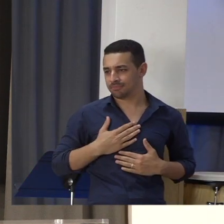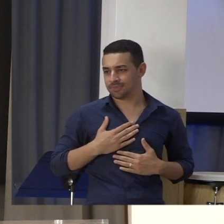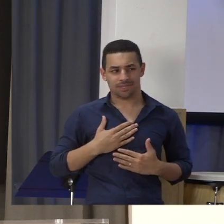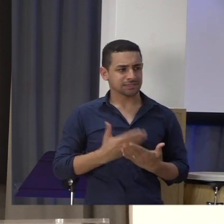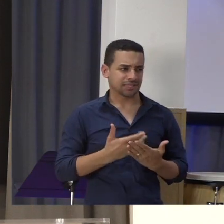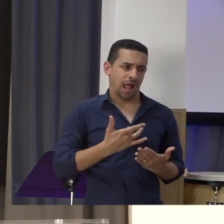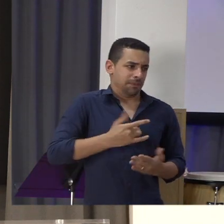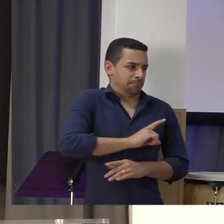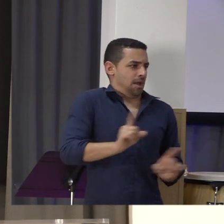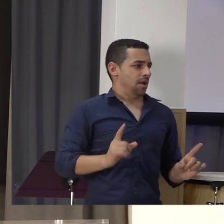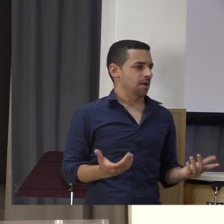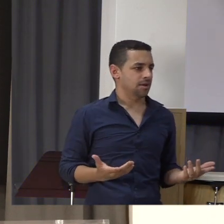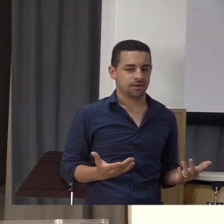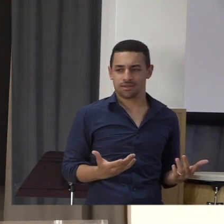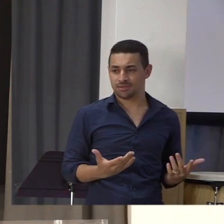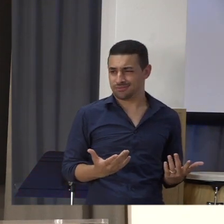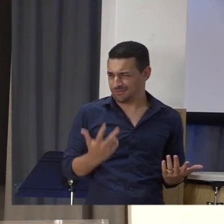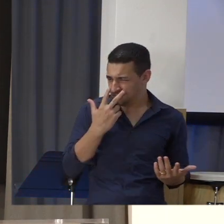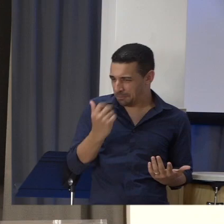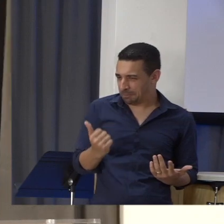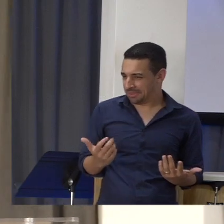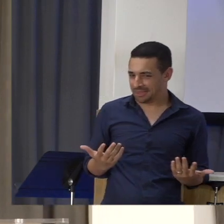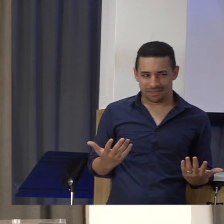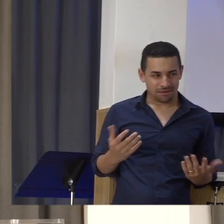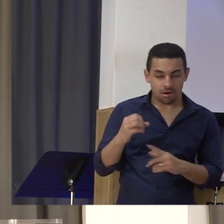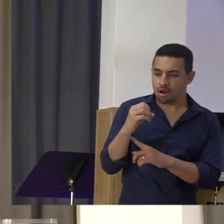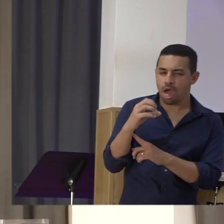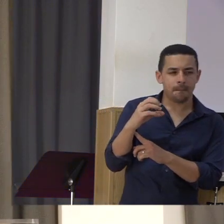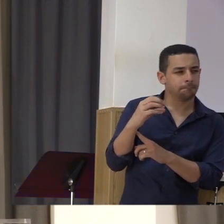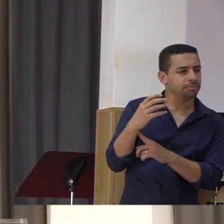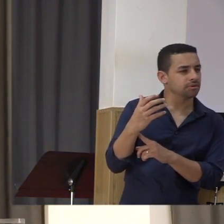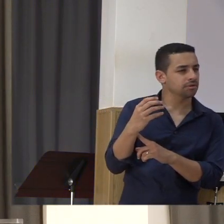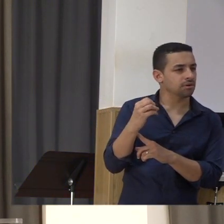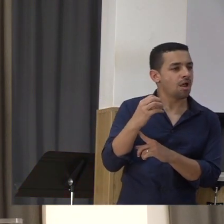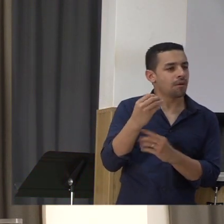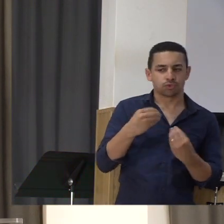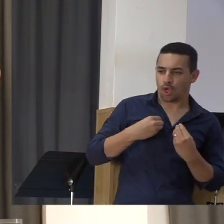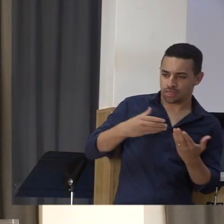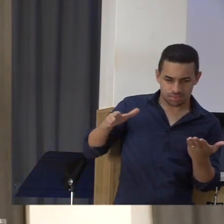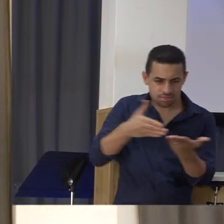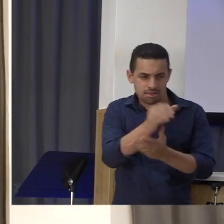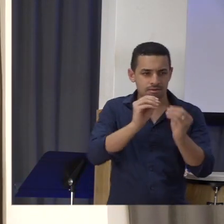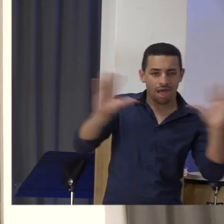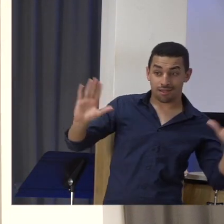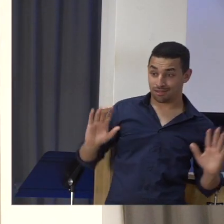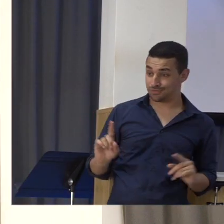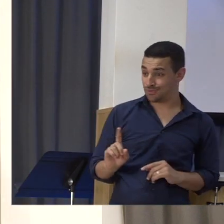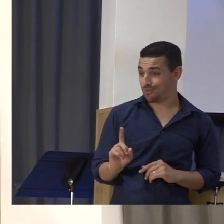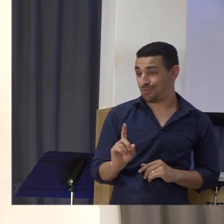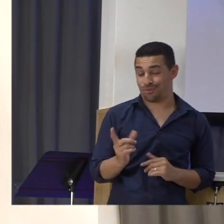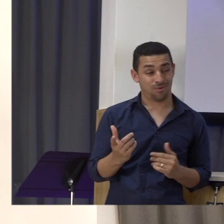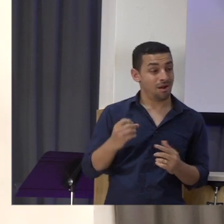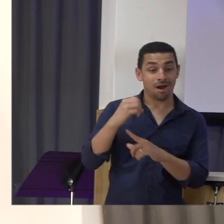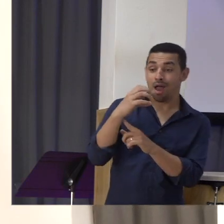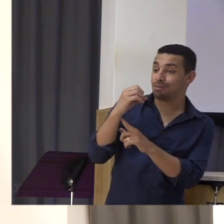ne m'intéresse pas. Vous voyez, la lampe ne nous montre pas la destination. La lampe